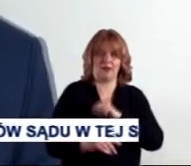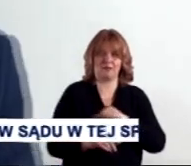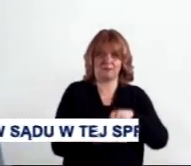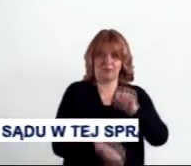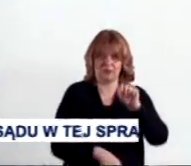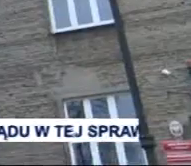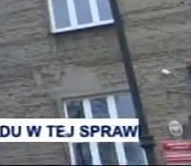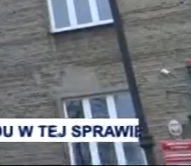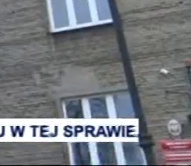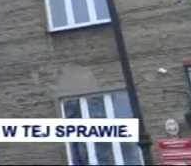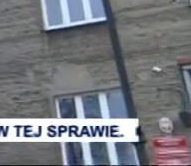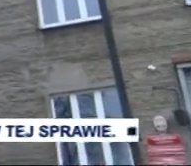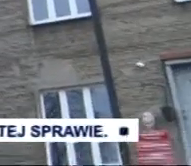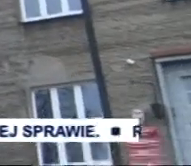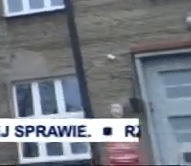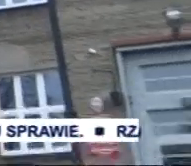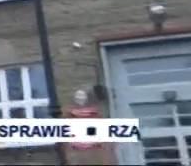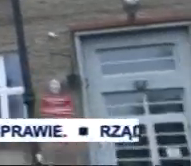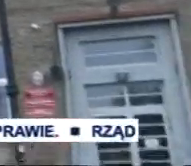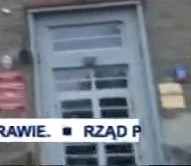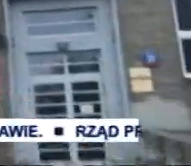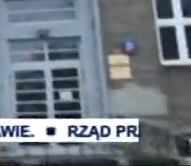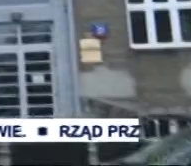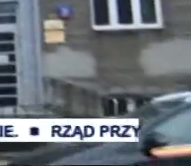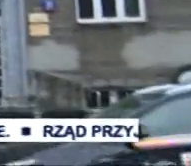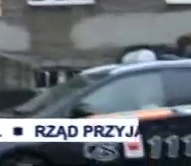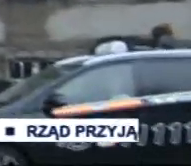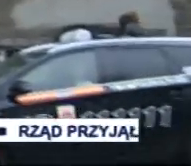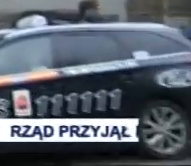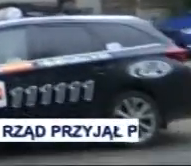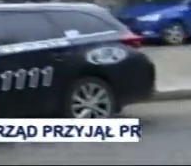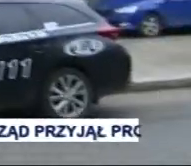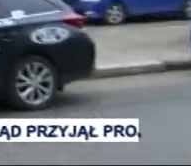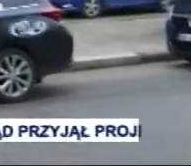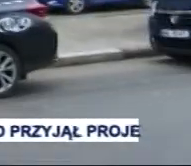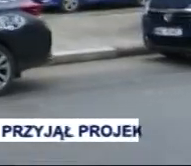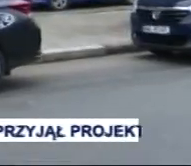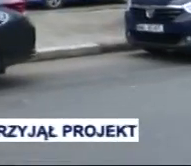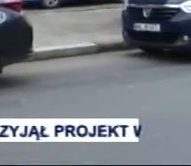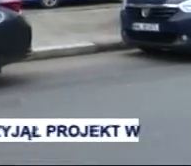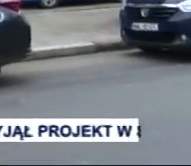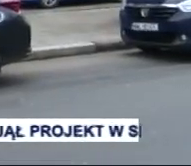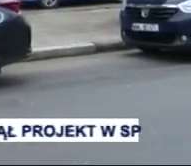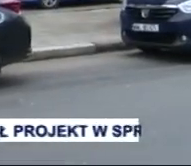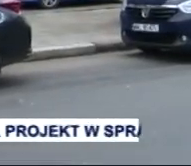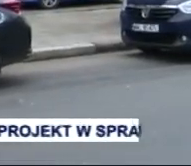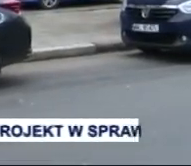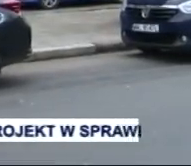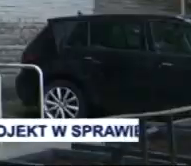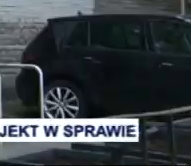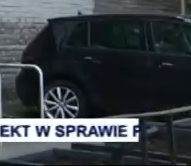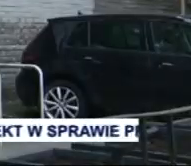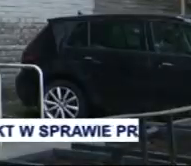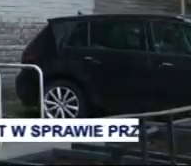egzaminy próbne maturalne. Jutro maturzyści pisać będą egzaminy z matematyki, a w piątek z języka obcego. Próbne egzaminy potrwają do 16